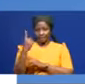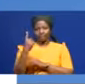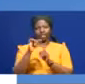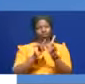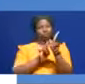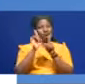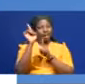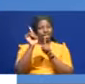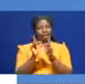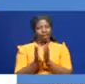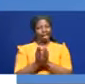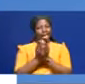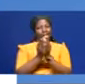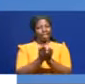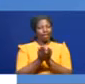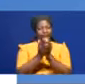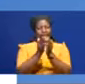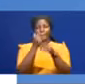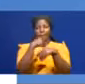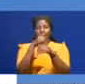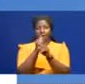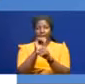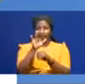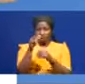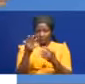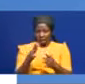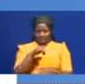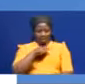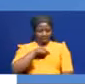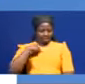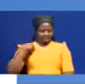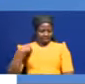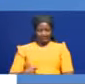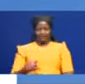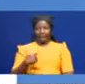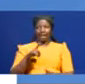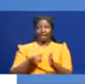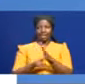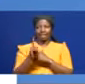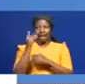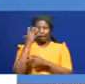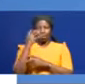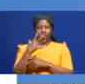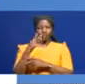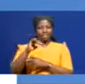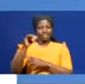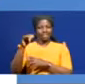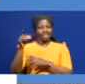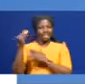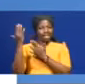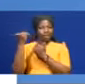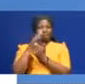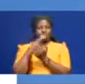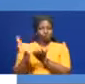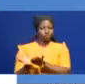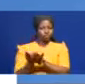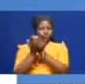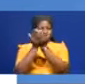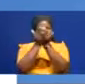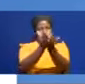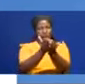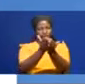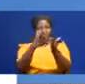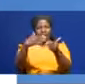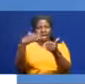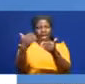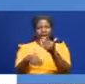kitalii iliyotengenezwa na China, Adora Magic City, inatarajiwa kukabidhiwa mwishoni mwa